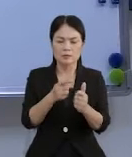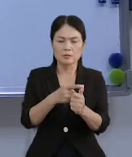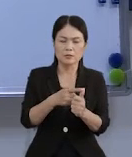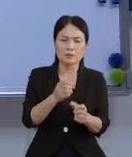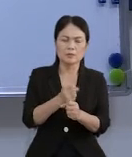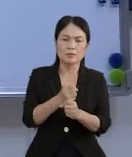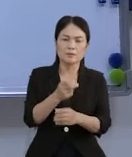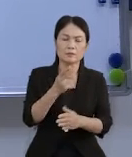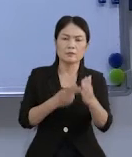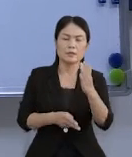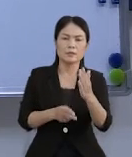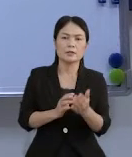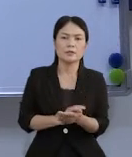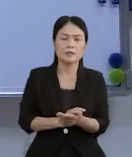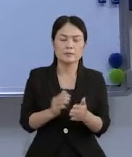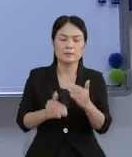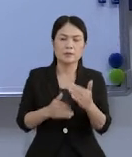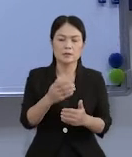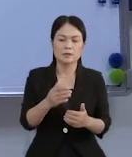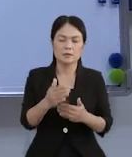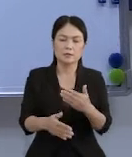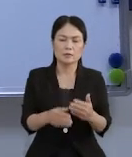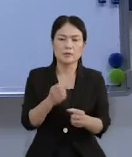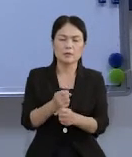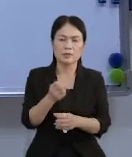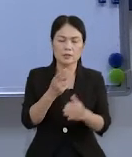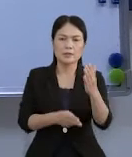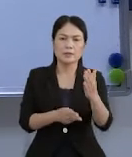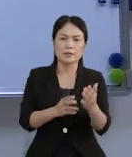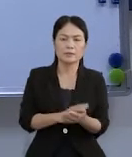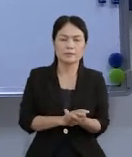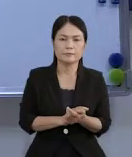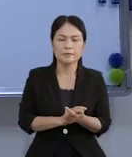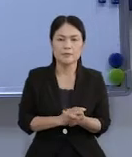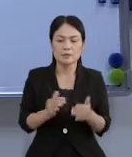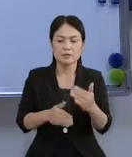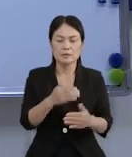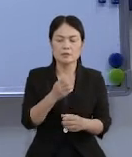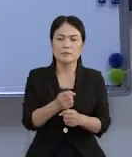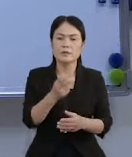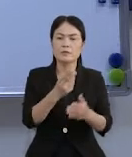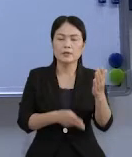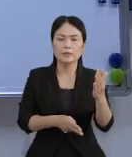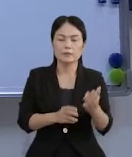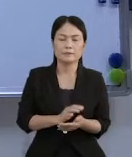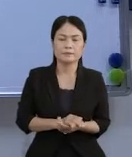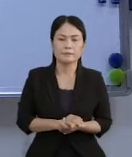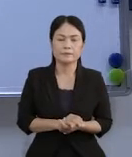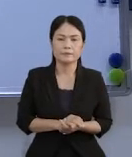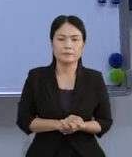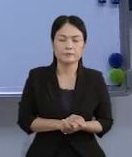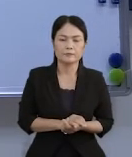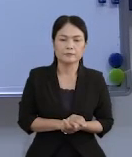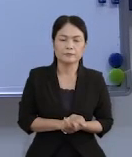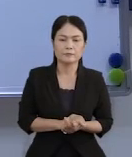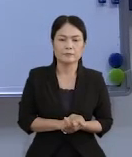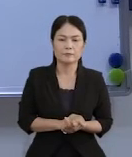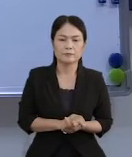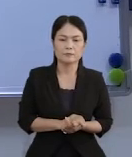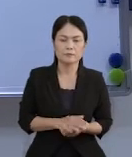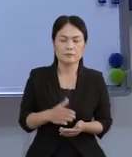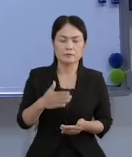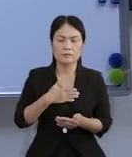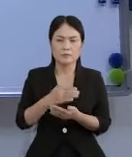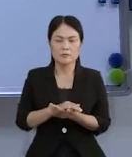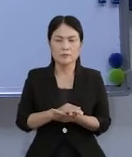nè cụ phơ ấy, đầm nạ ca bản tộm nè cụ bản phơ ấy, chà tộm thế nè cụ phơ vậy. Chà, chẳng nè